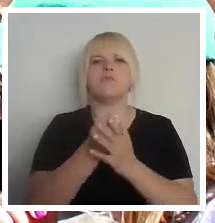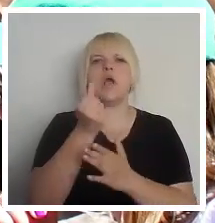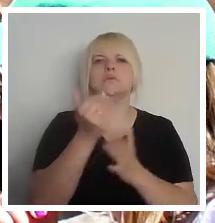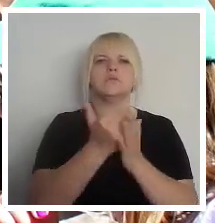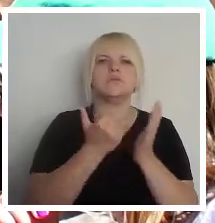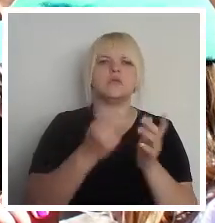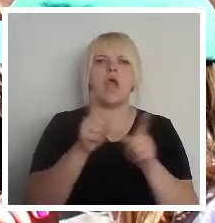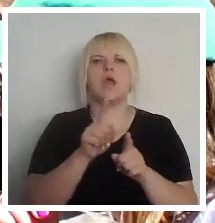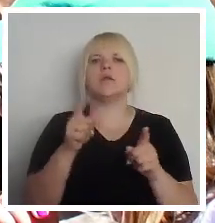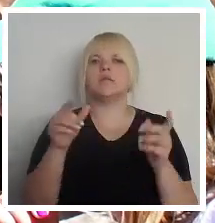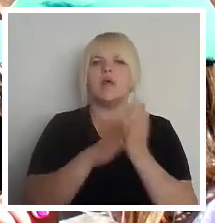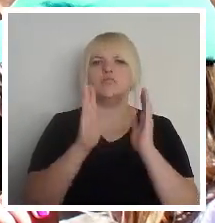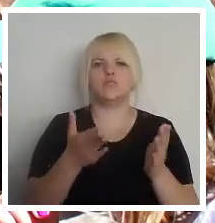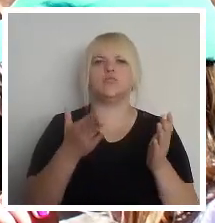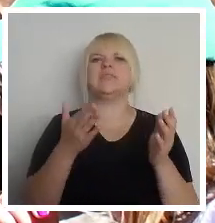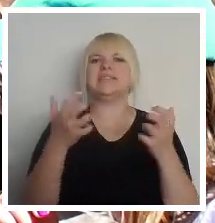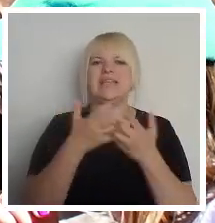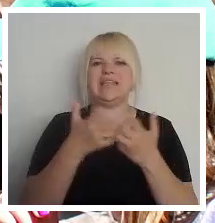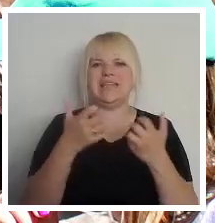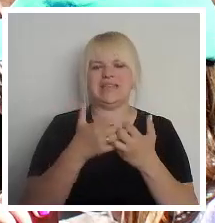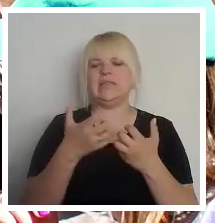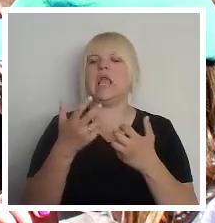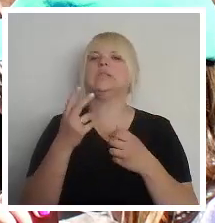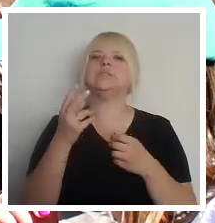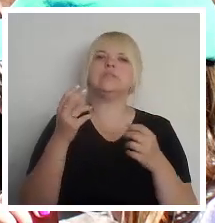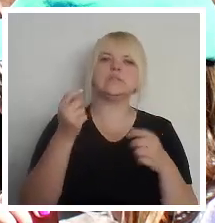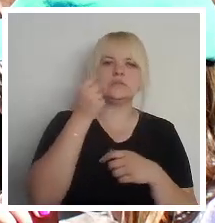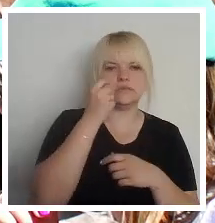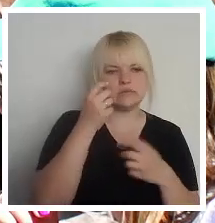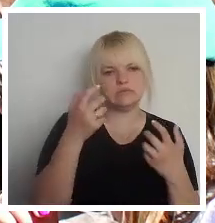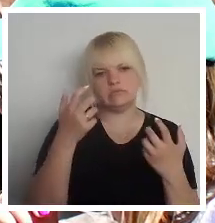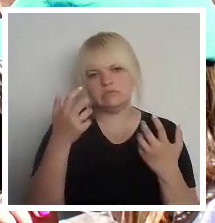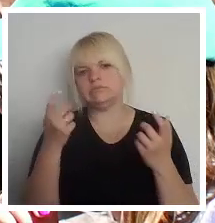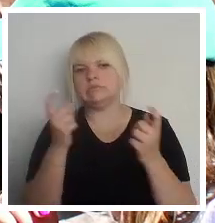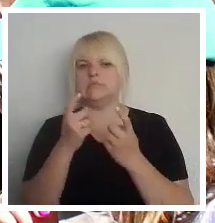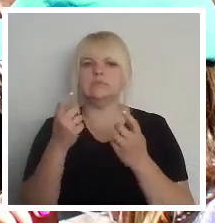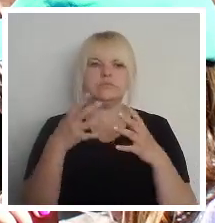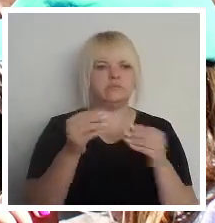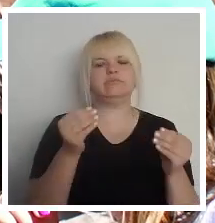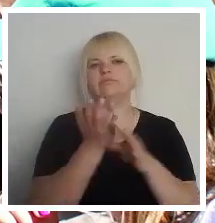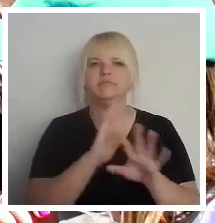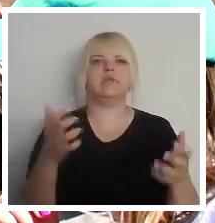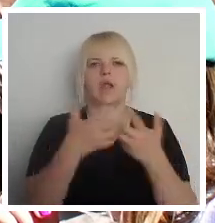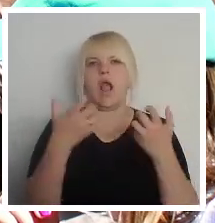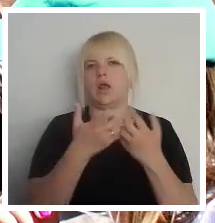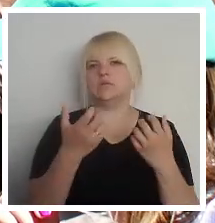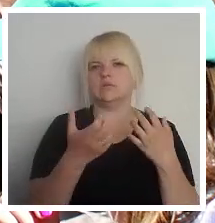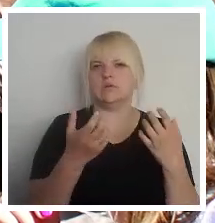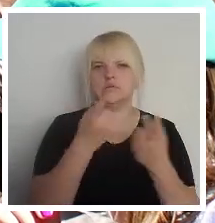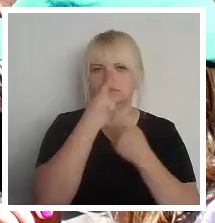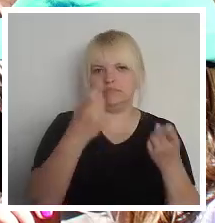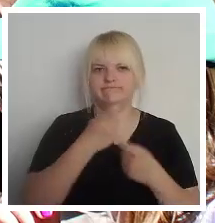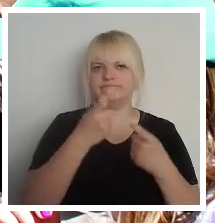kara nogurumu. Otra diskusija, otrs jautājums, man savukārt no nedaudz cits operas ir, mums ir ļoti daudz par to, nu, kā palielināt